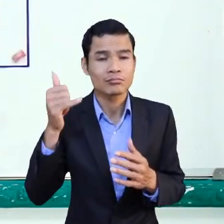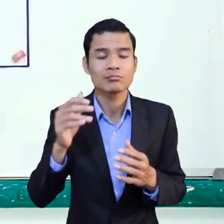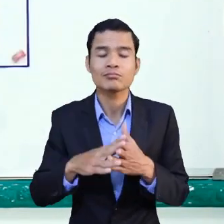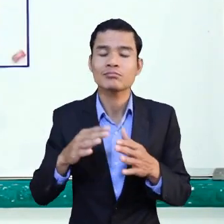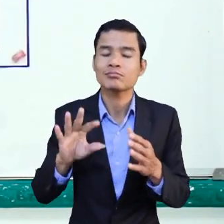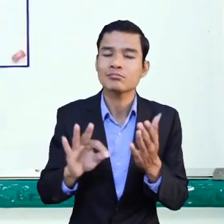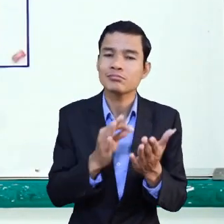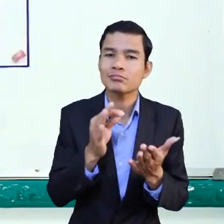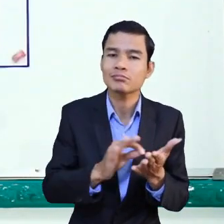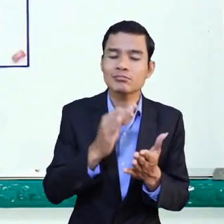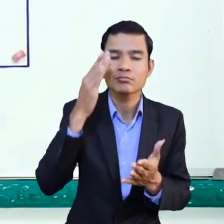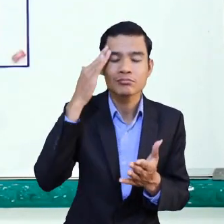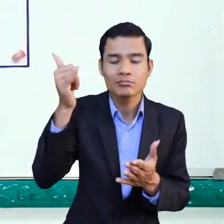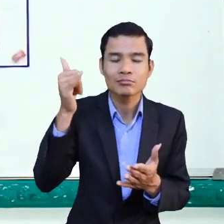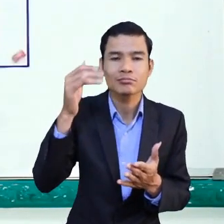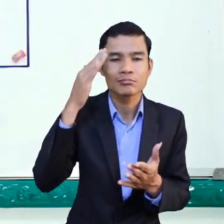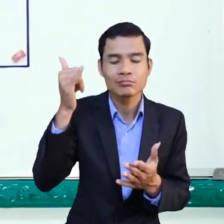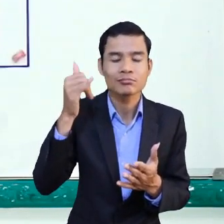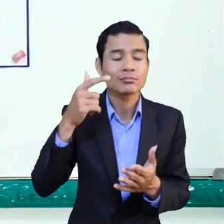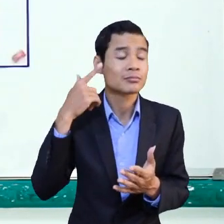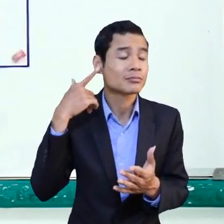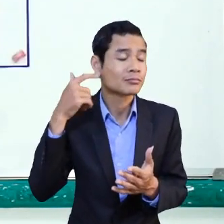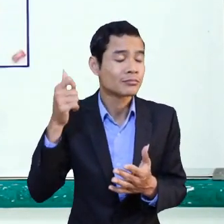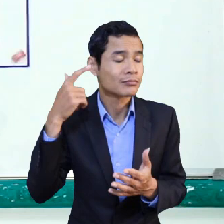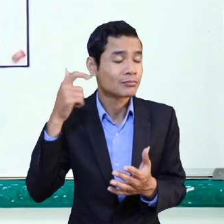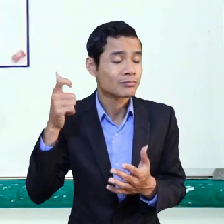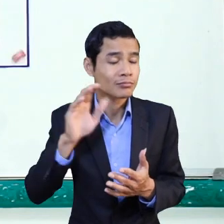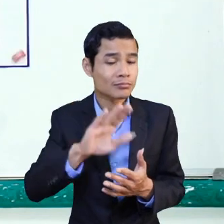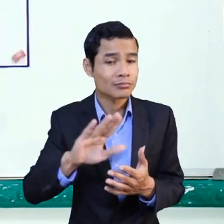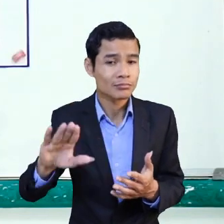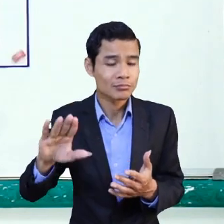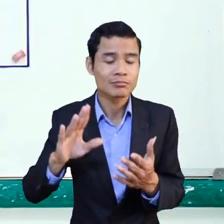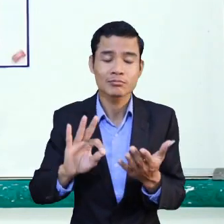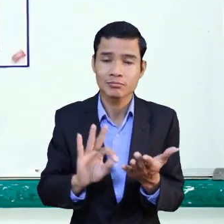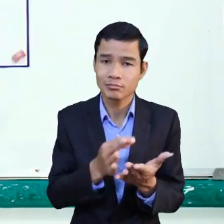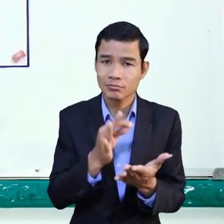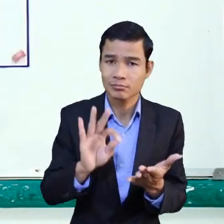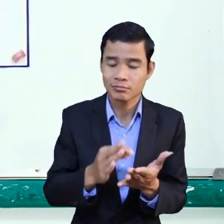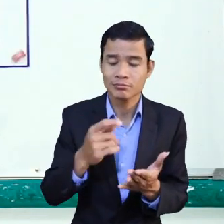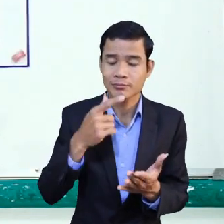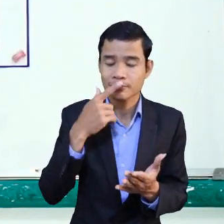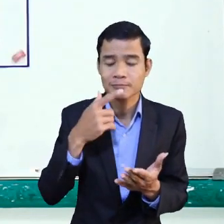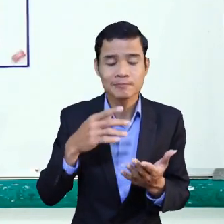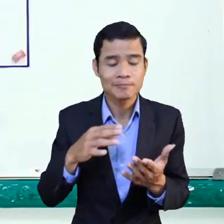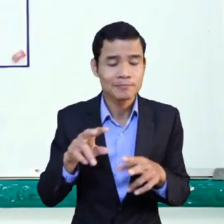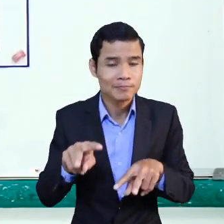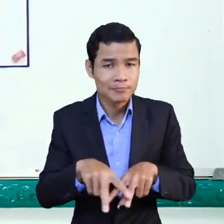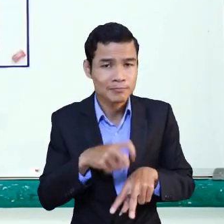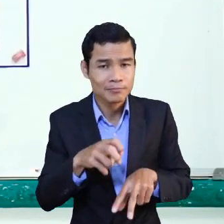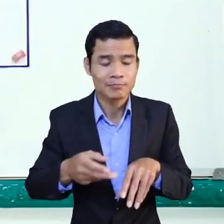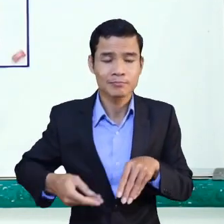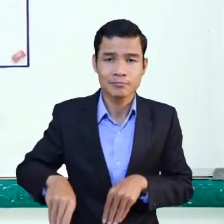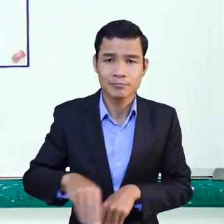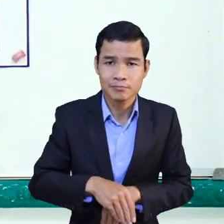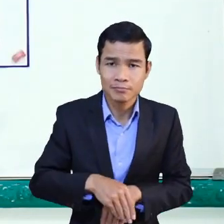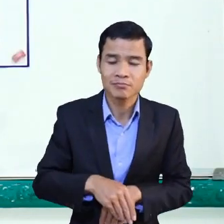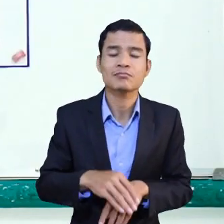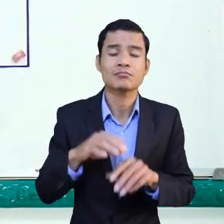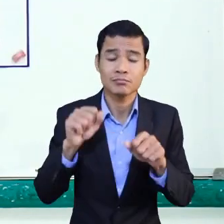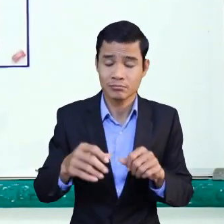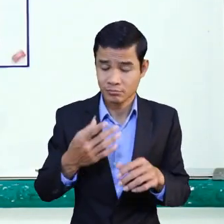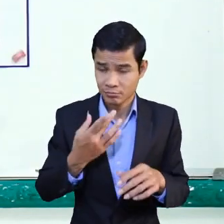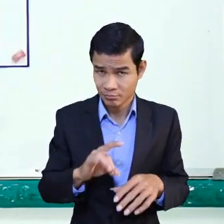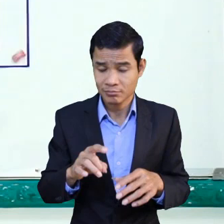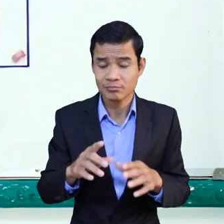គេដេកកូនហេតុអ្វីបានម៉ាក់យើងគាត់ដេកខោដេកសំពត់ចាដោយសារវារ